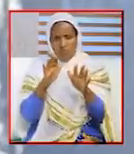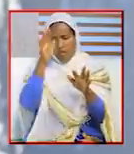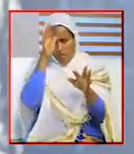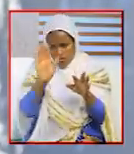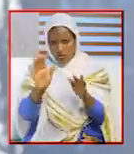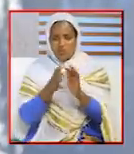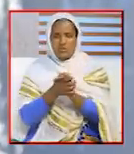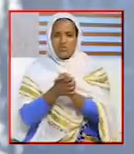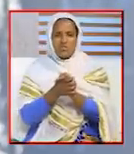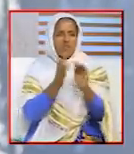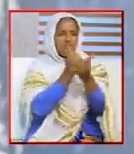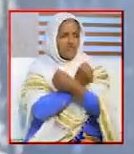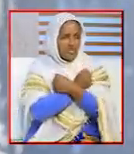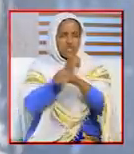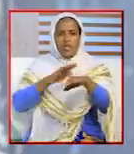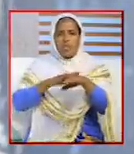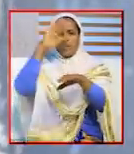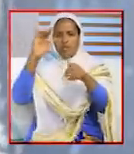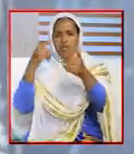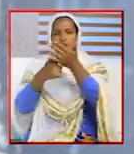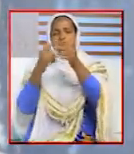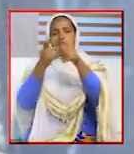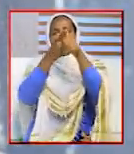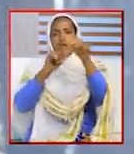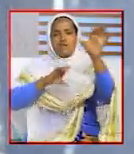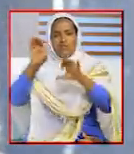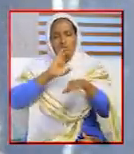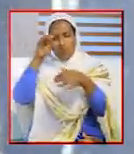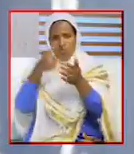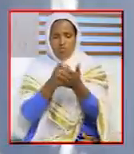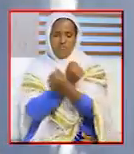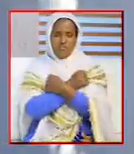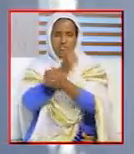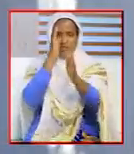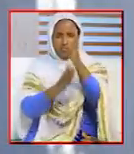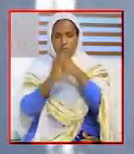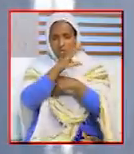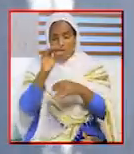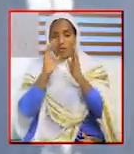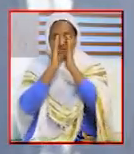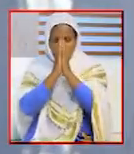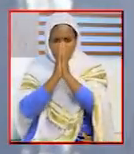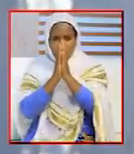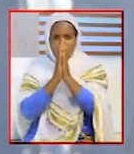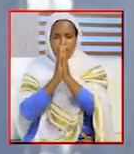አባቶች እንደው ፍቅር ስለሚበልጥ ያንን አንደኛ ያረኩት ሁሉ በፍቅር ይፈጸማልና እንጂ